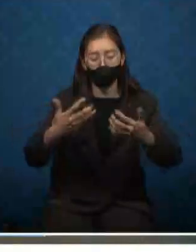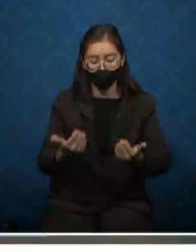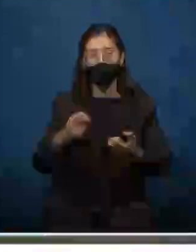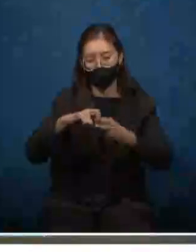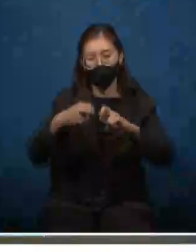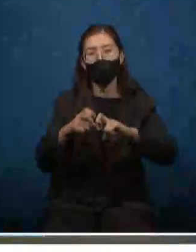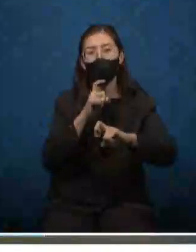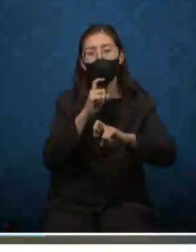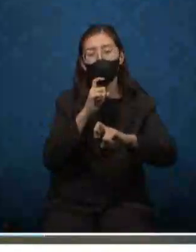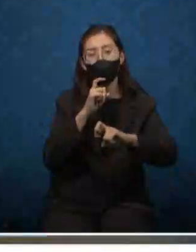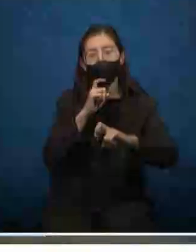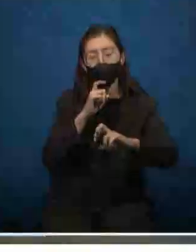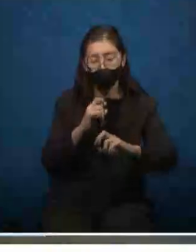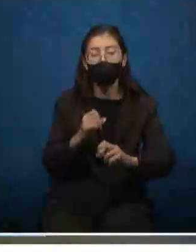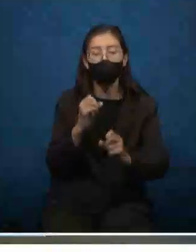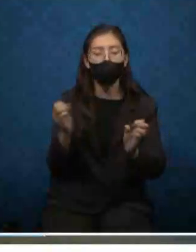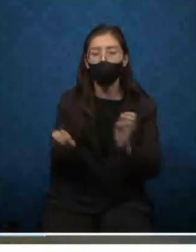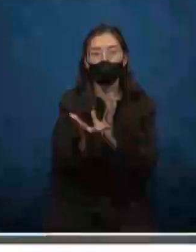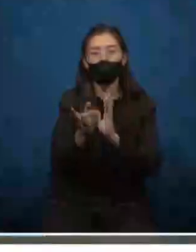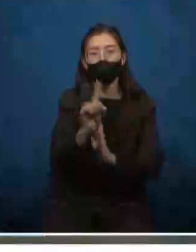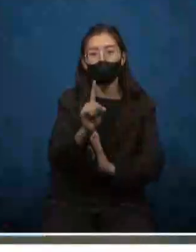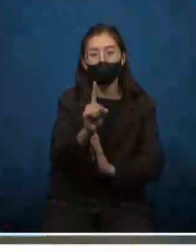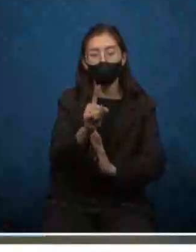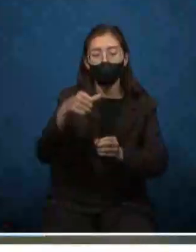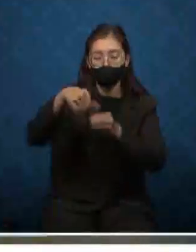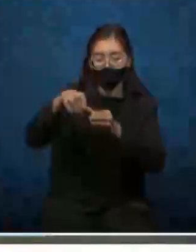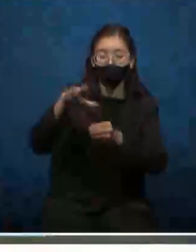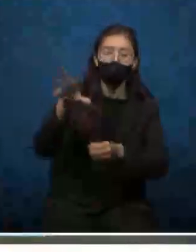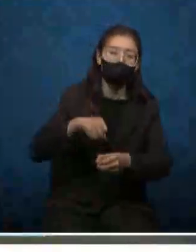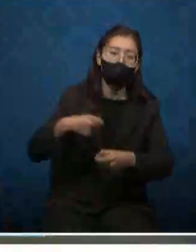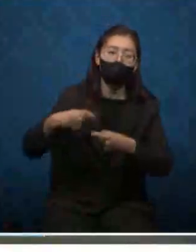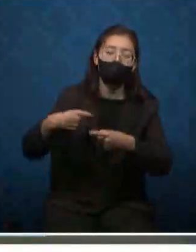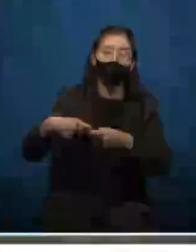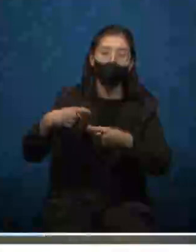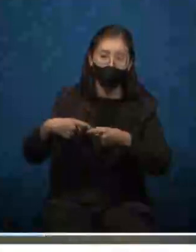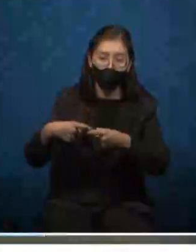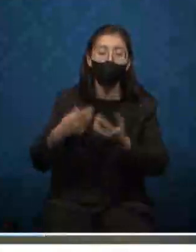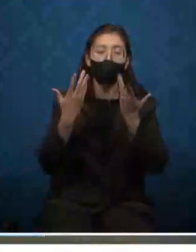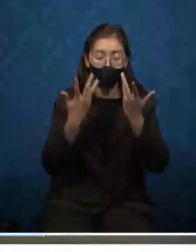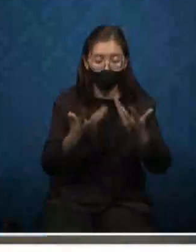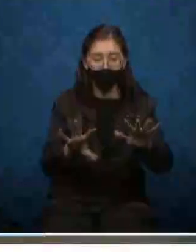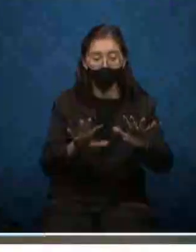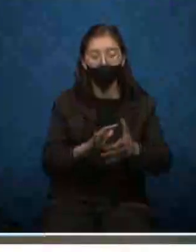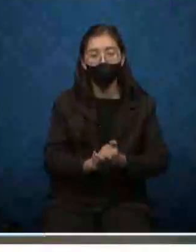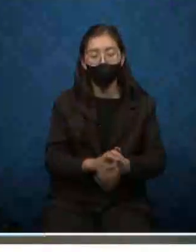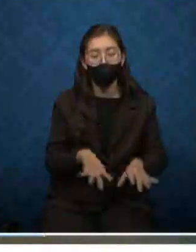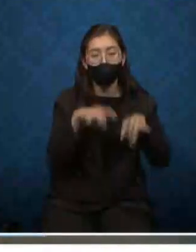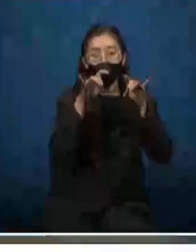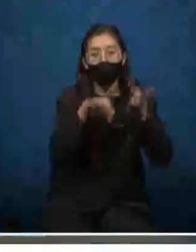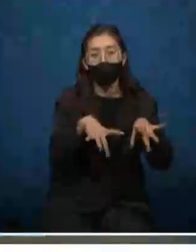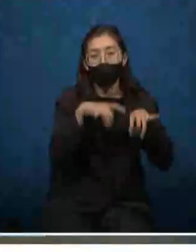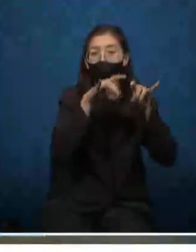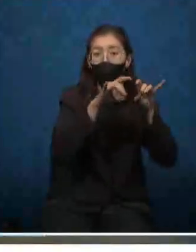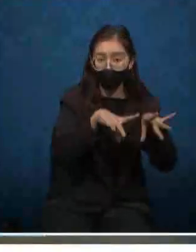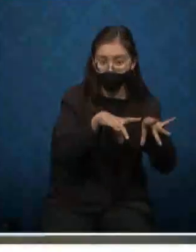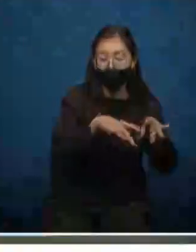นะครับแล้วกปญหากงแกสจภามาร ยัดา ยัดากุลนะครับกมปัหาทำให้เราตองนำเข้าแส L